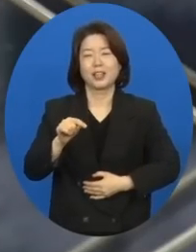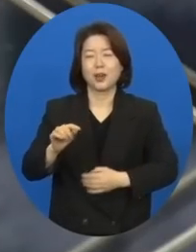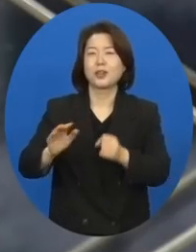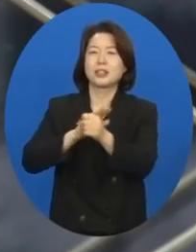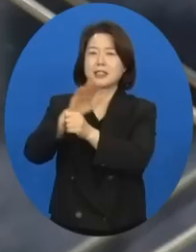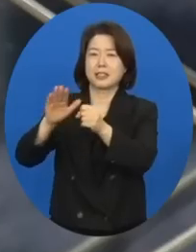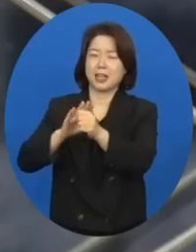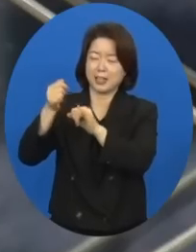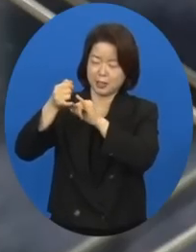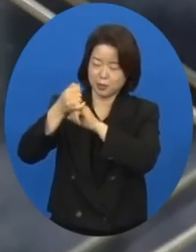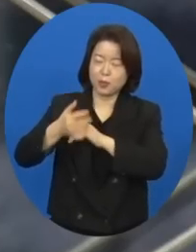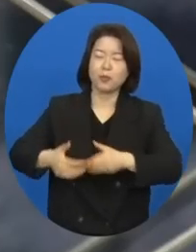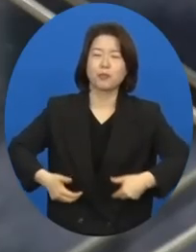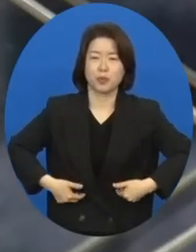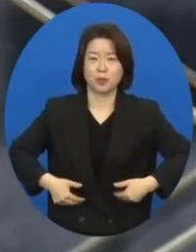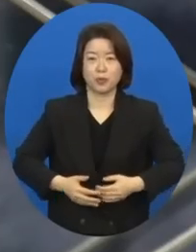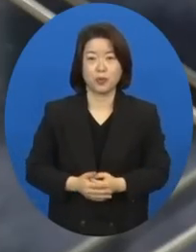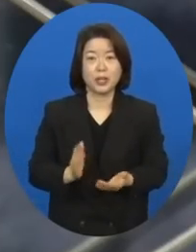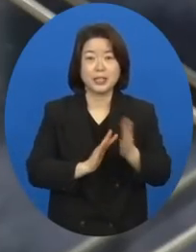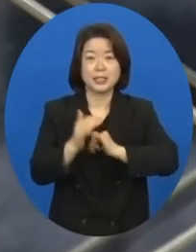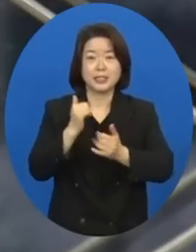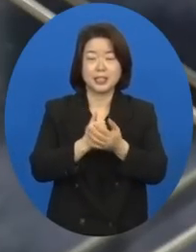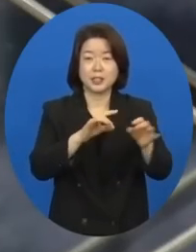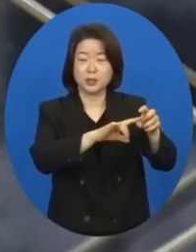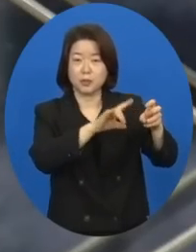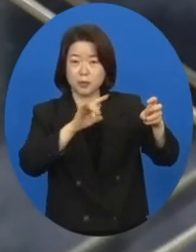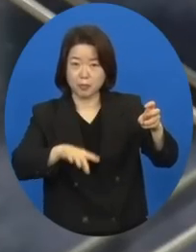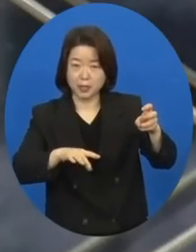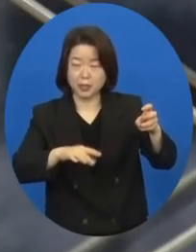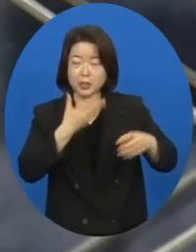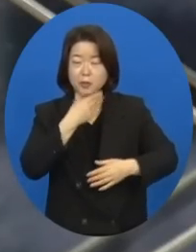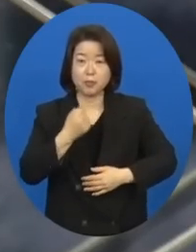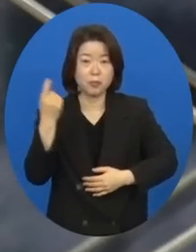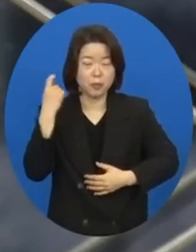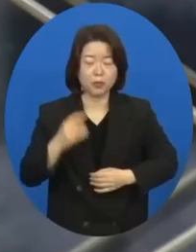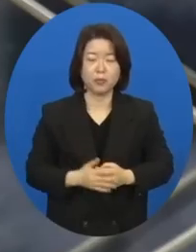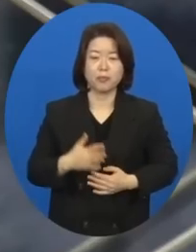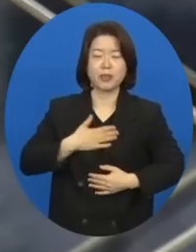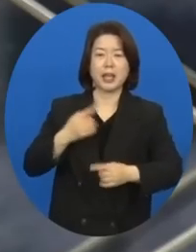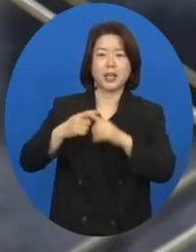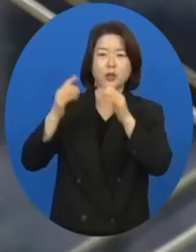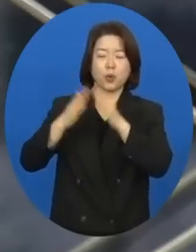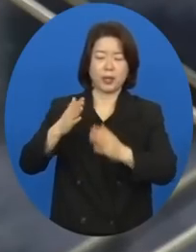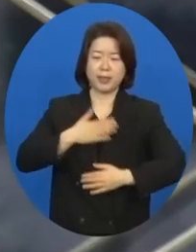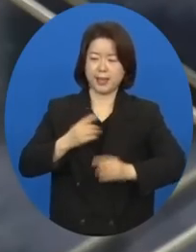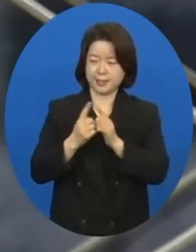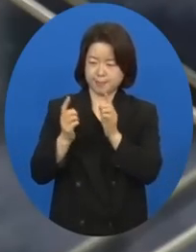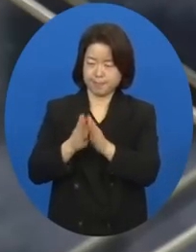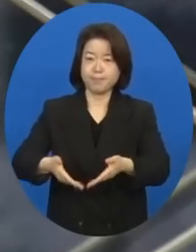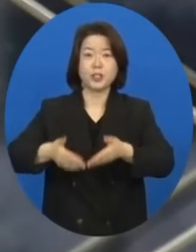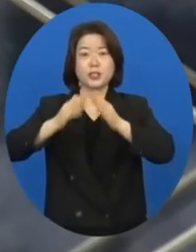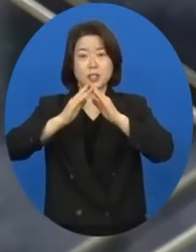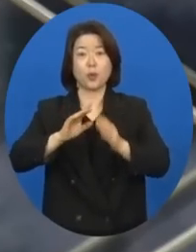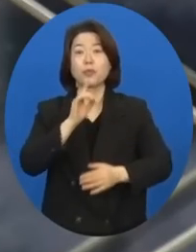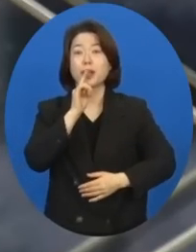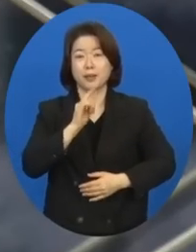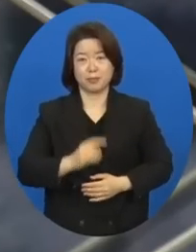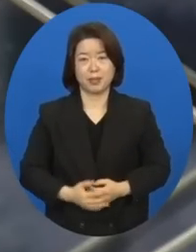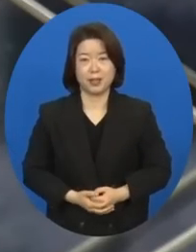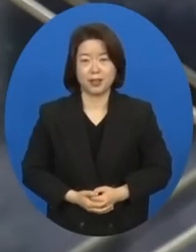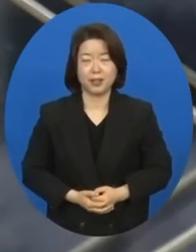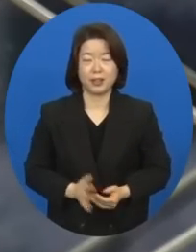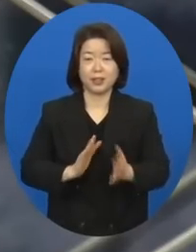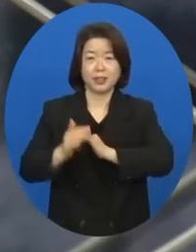사랑입니다. 예수님께서 마태복음에서 내 교회는 내가 친히 세우리라 말씀하셨죠. 예수님이